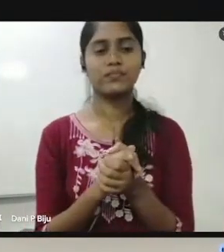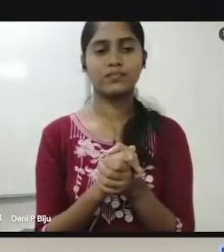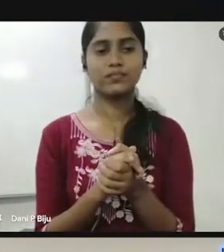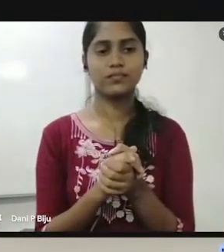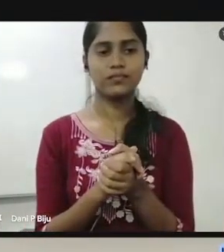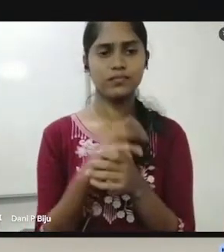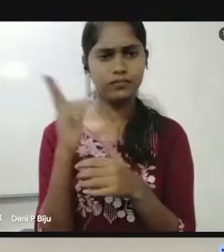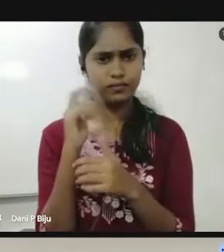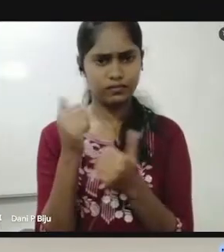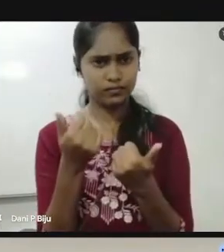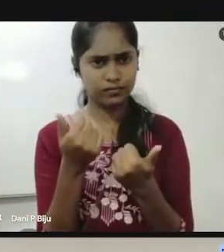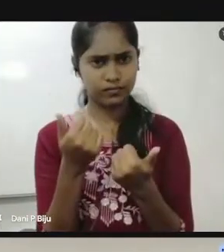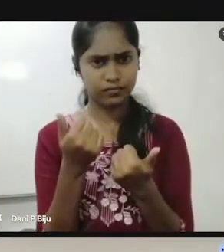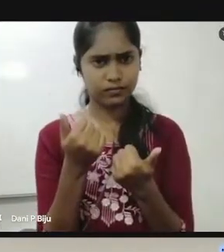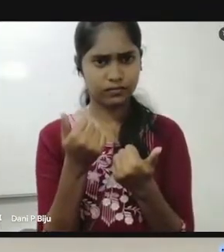കേൾക്കാൻ പറ്റുന്നുണ്ടെന്ന് വിശ്വസിക്കുന്നു.